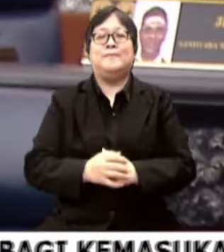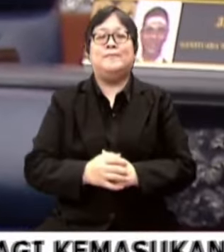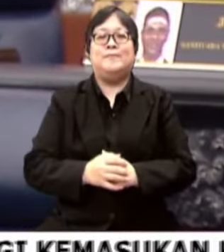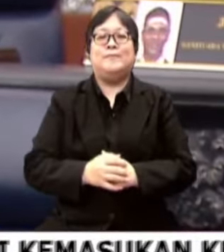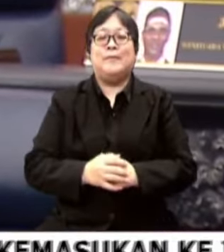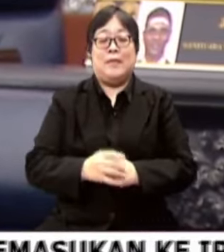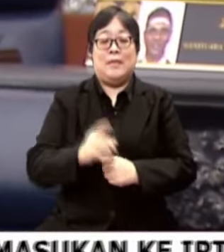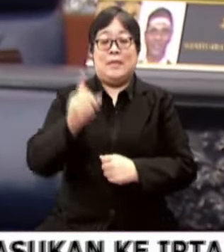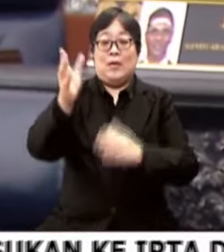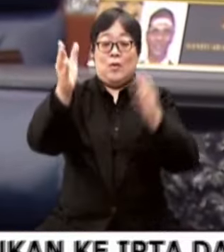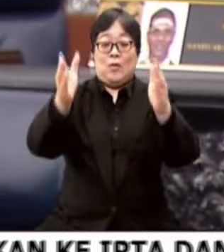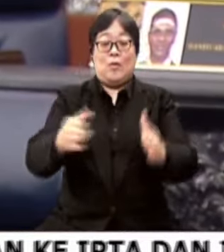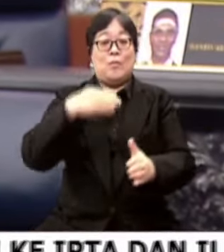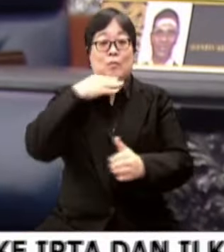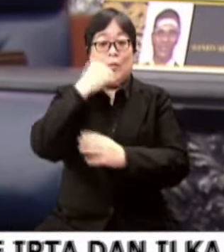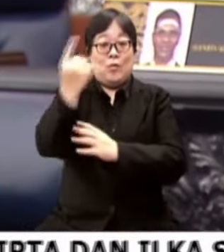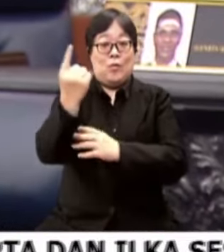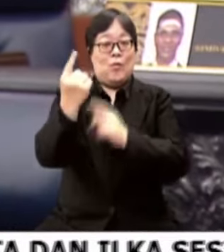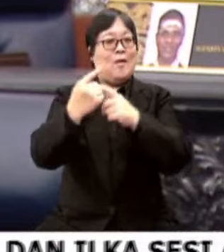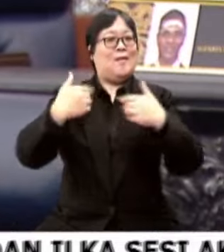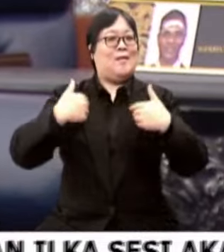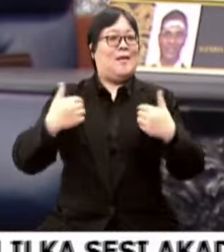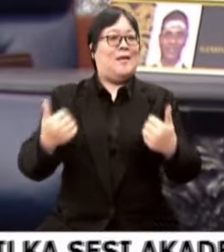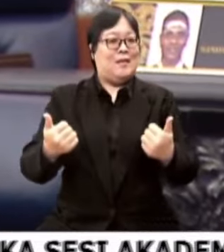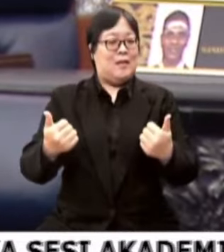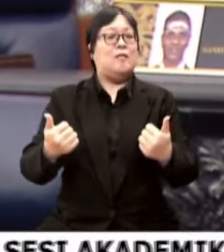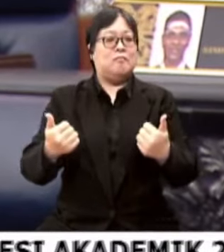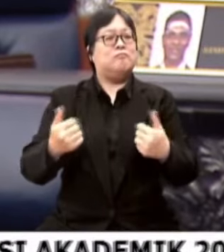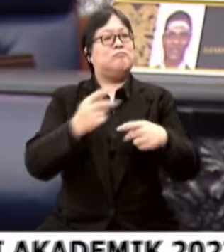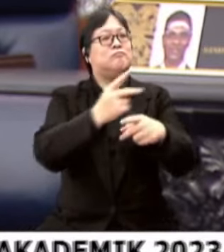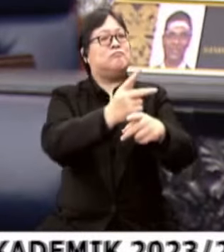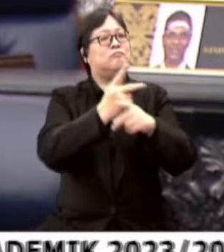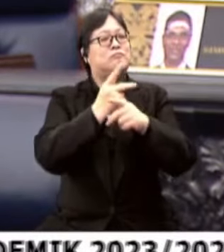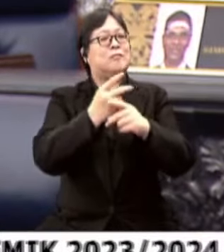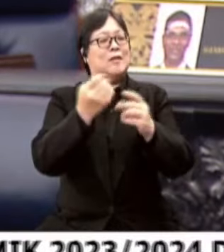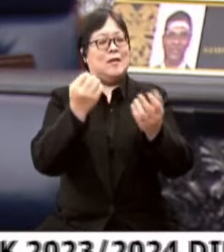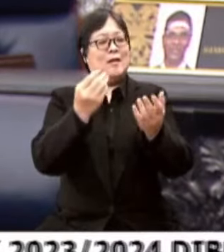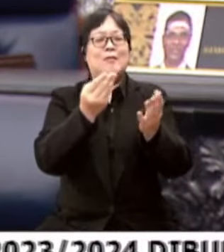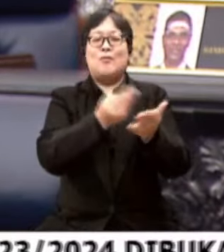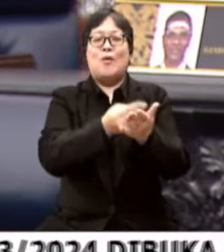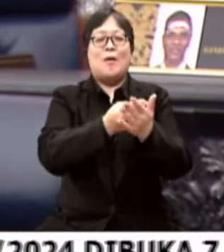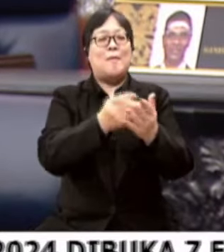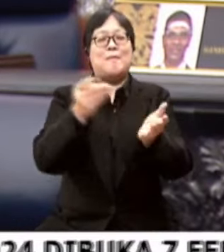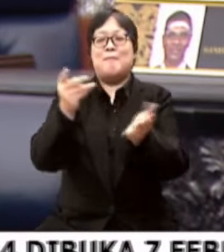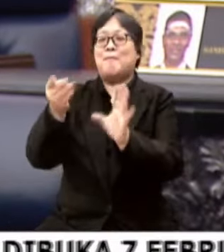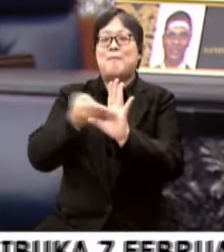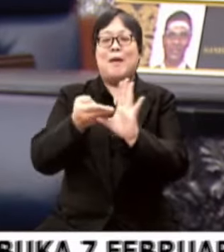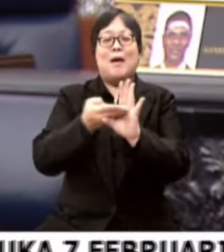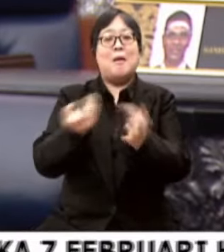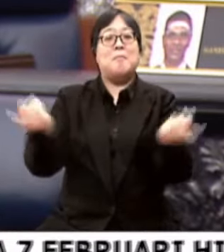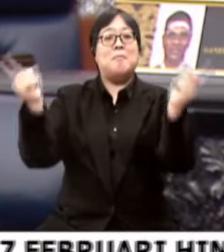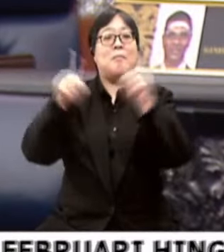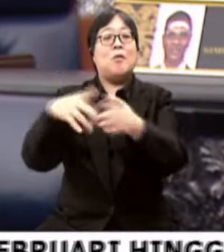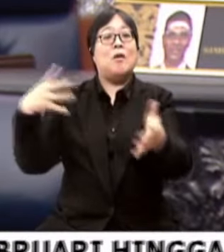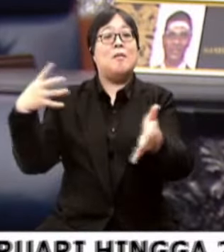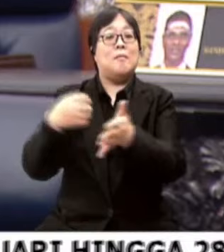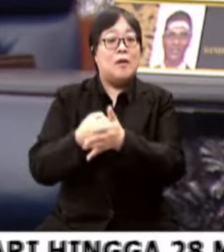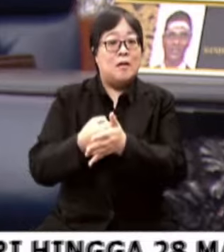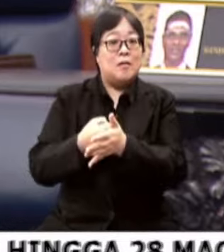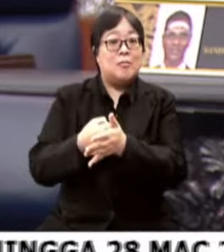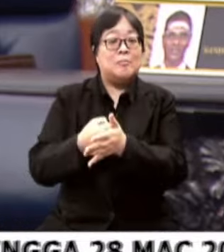seorang anak muda sehat walafiat memenjam kereta di bank tiba-tiba mendapat kemalangan dan